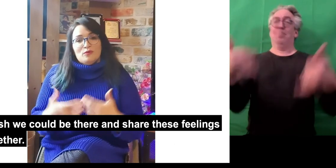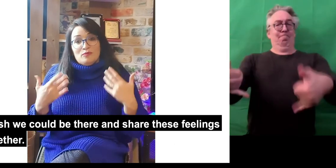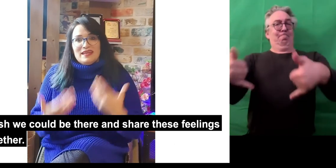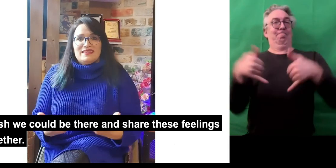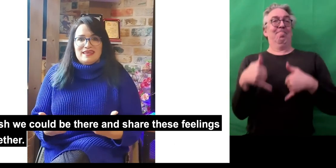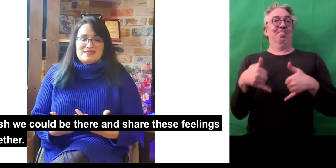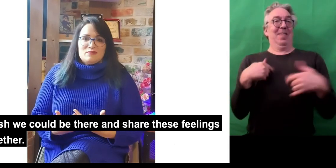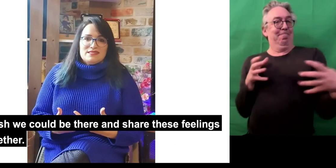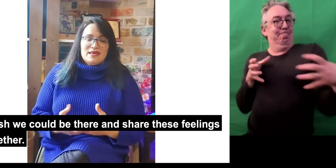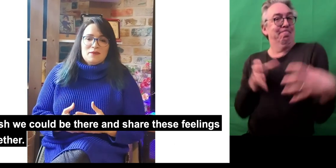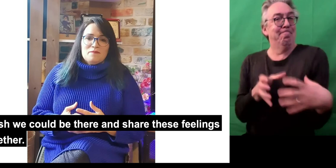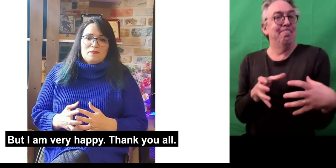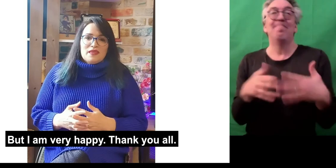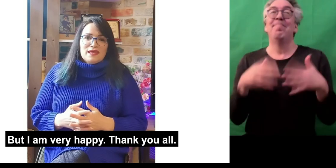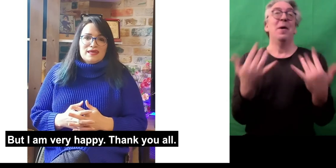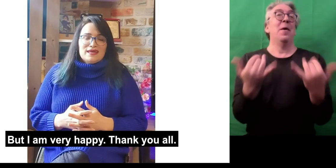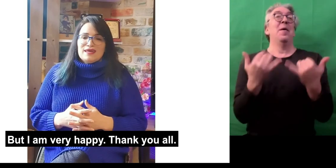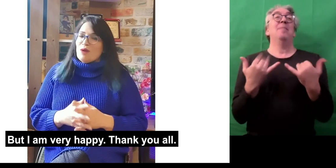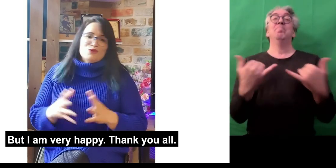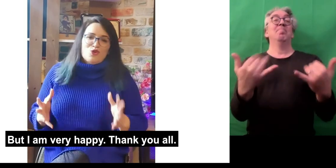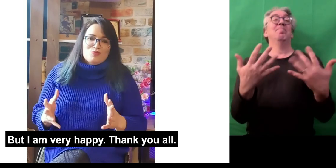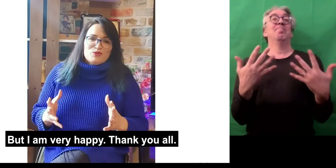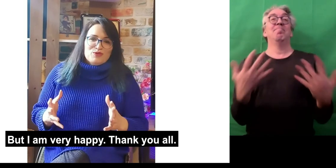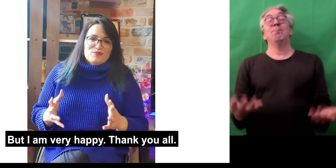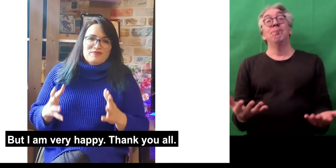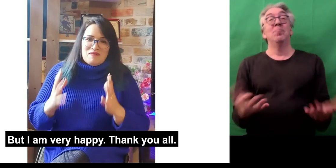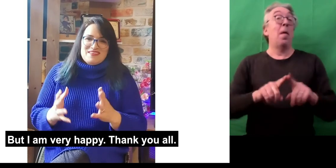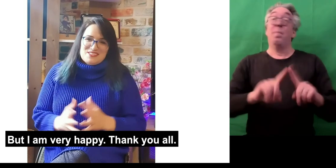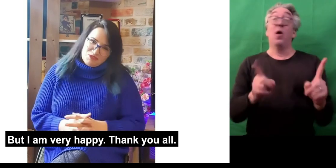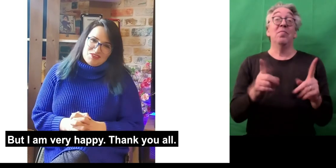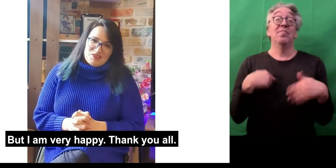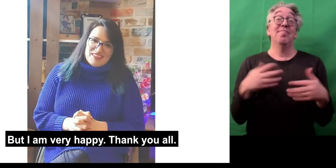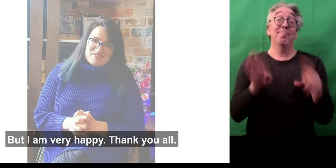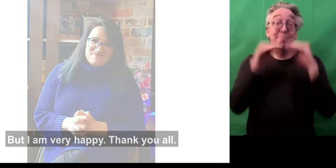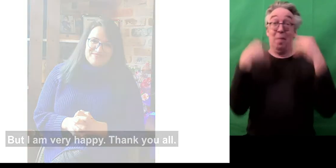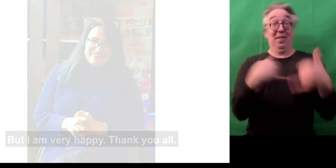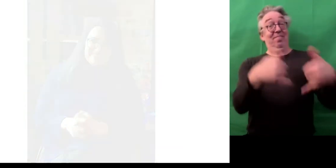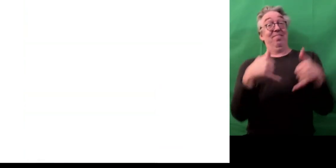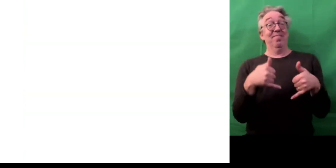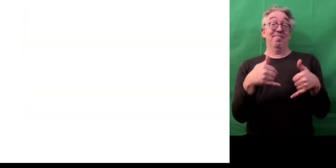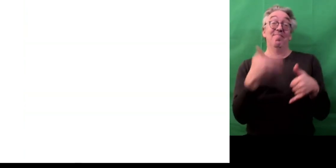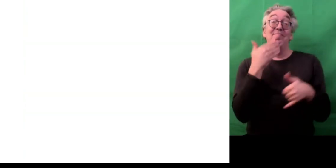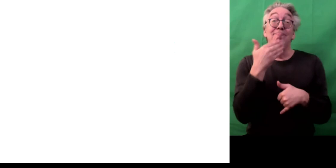mutluluğu birlikte yaşayabilsek. Ama çok mutluyum. Hepinize çok teşekkür ederim.